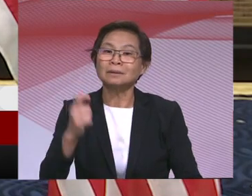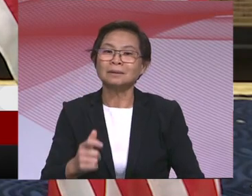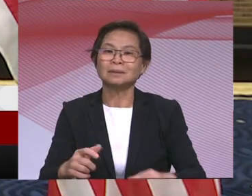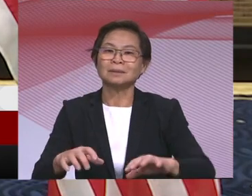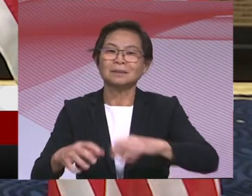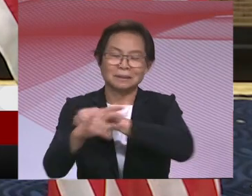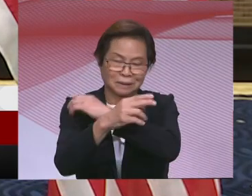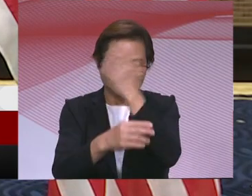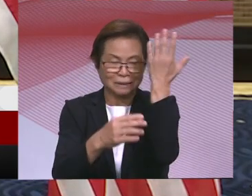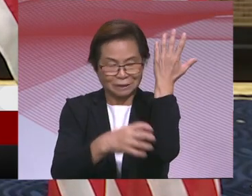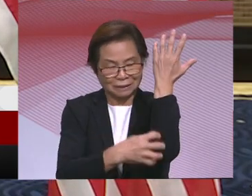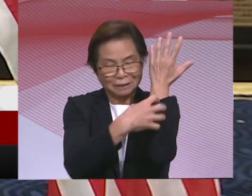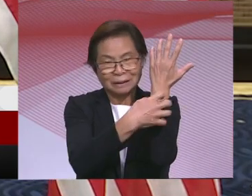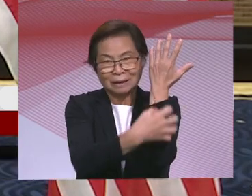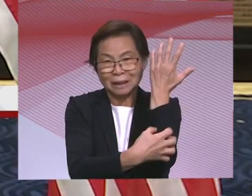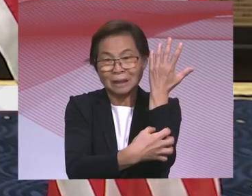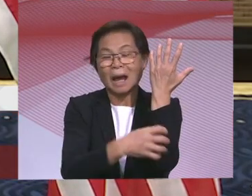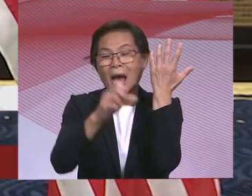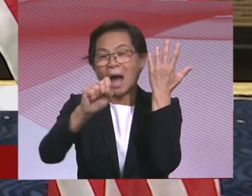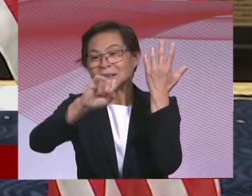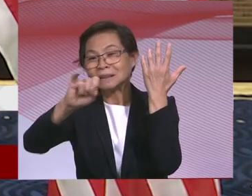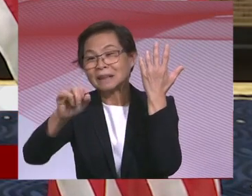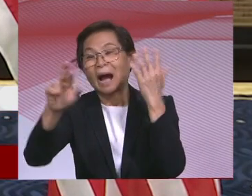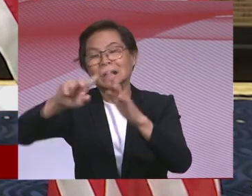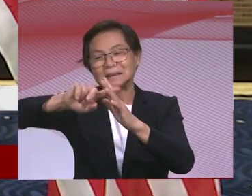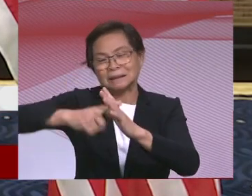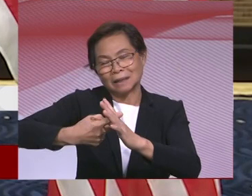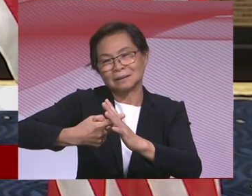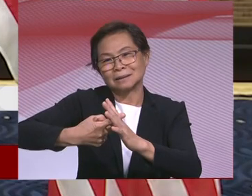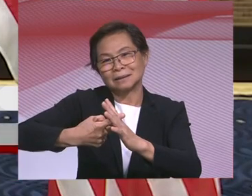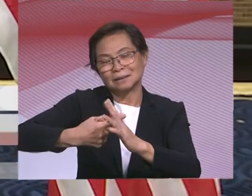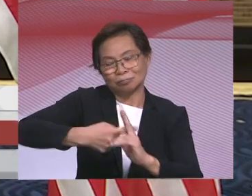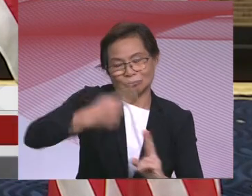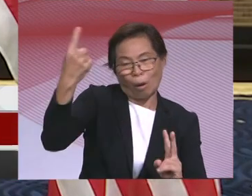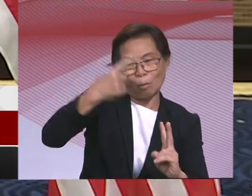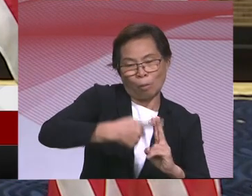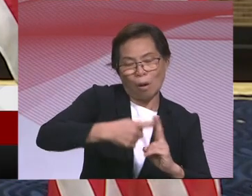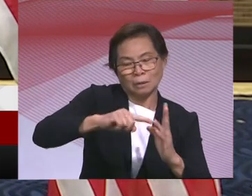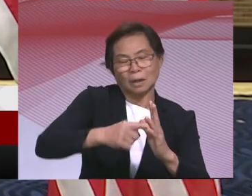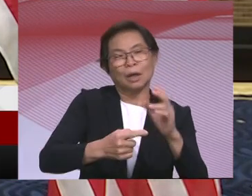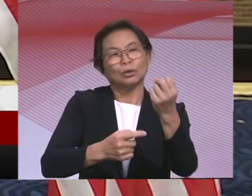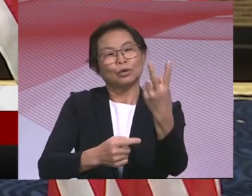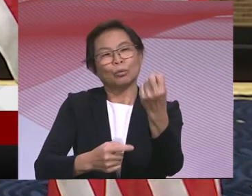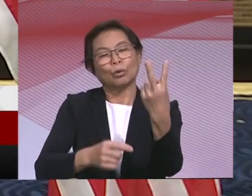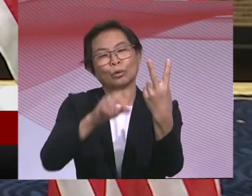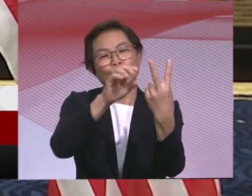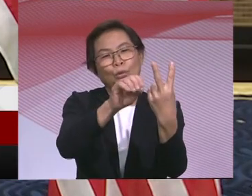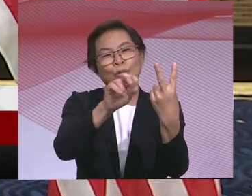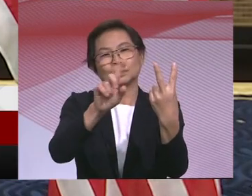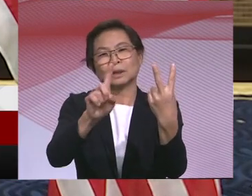operasi skatan Jalan SCR akan mulai berkuasa pada 12.00